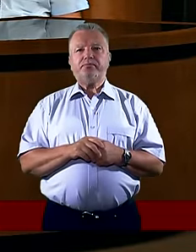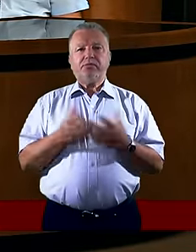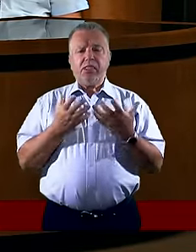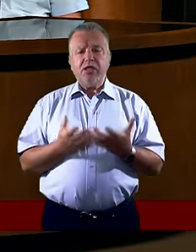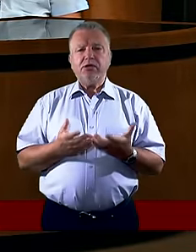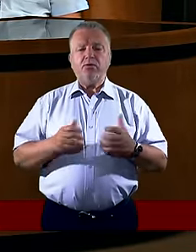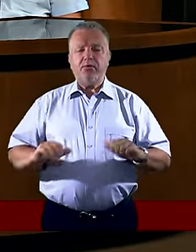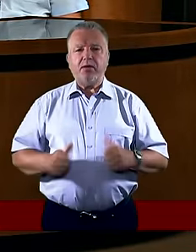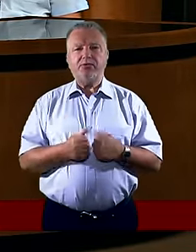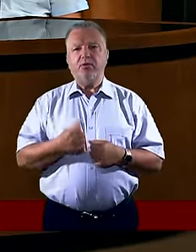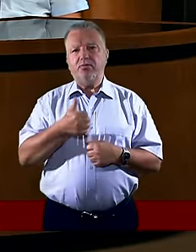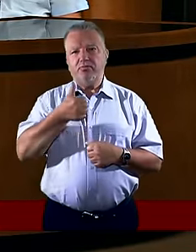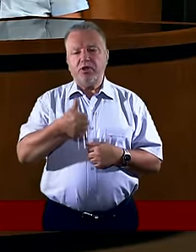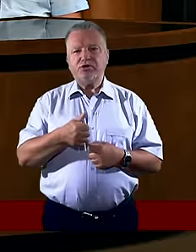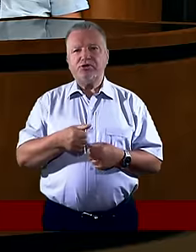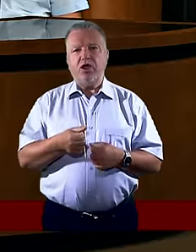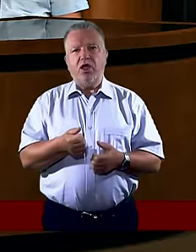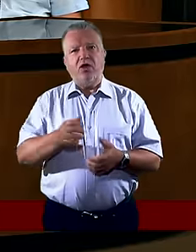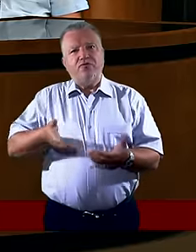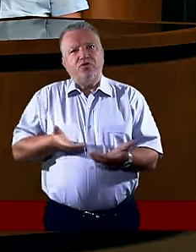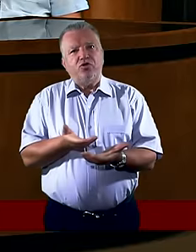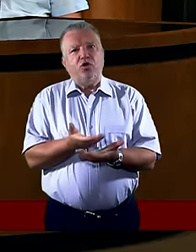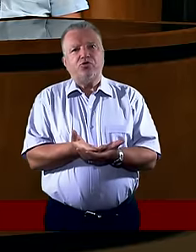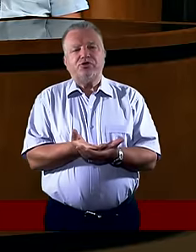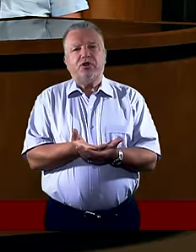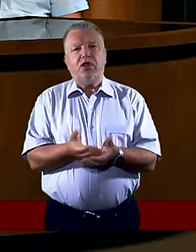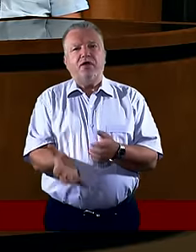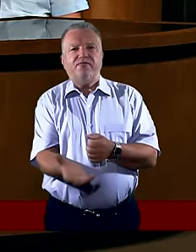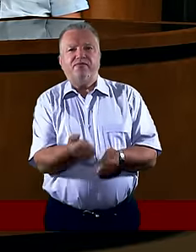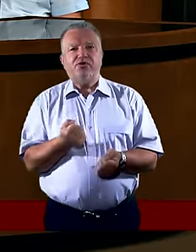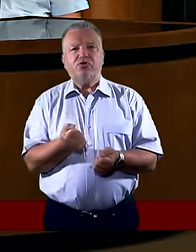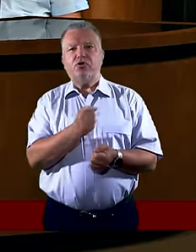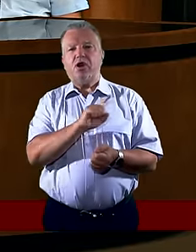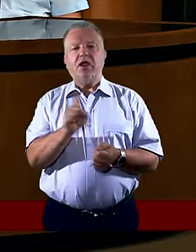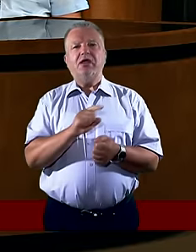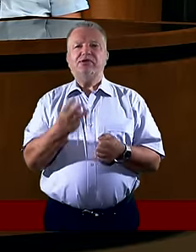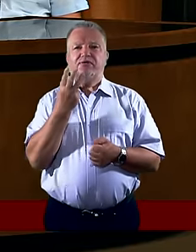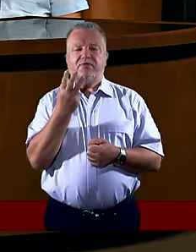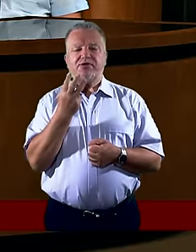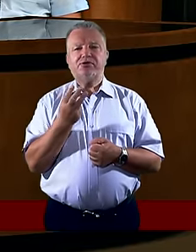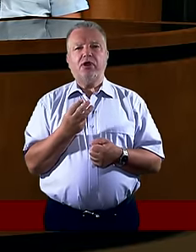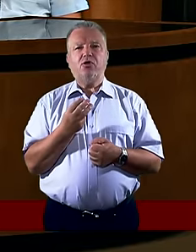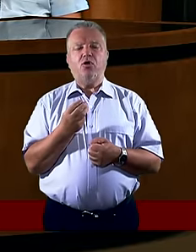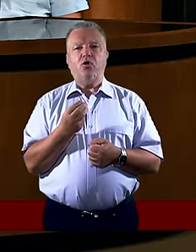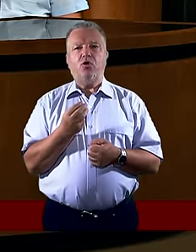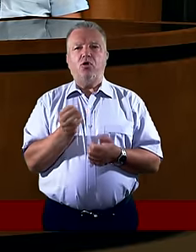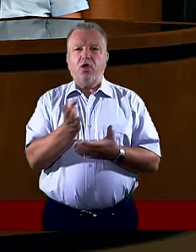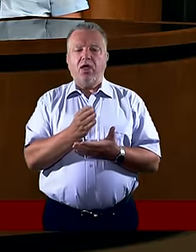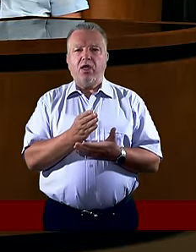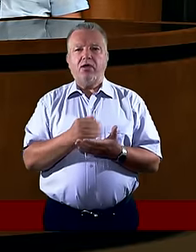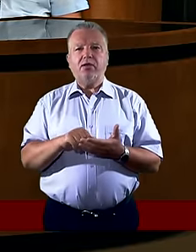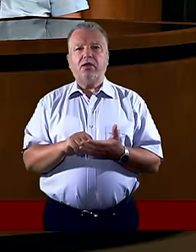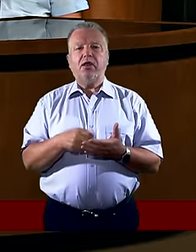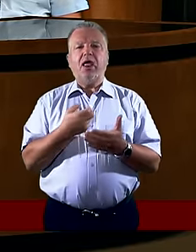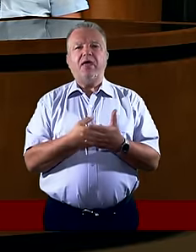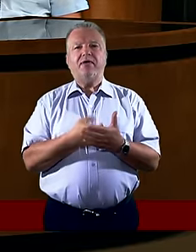chciałbym, żebyśmy pierwsze wnioski wyciągnęli z bardzo ważnego urywka Nowego Testamentu. Jest to Ewangelia